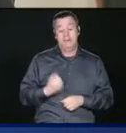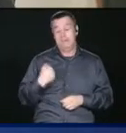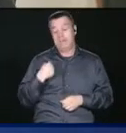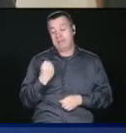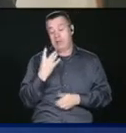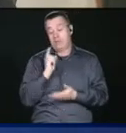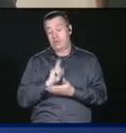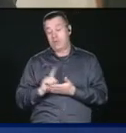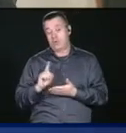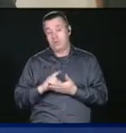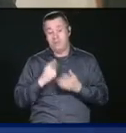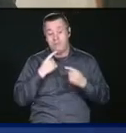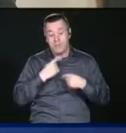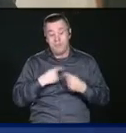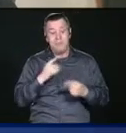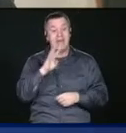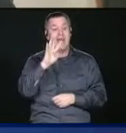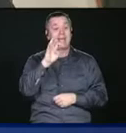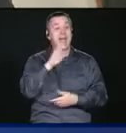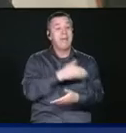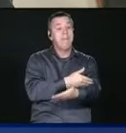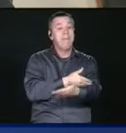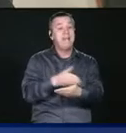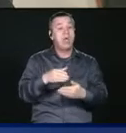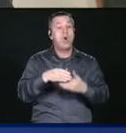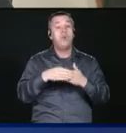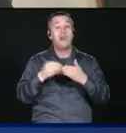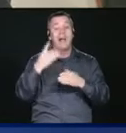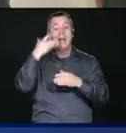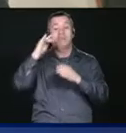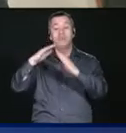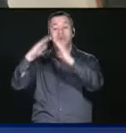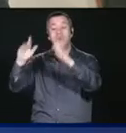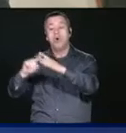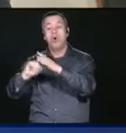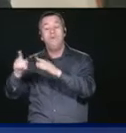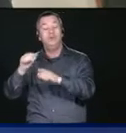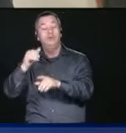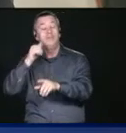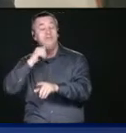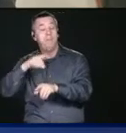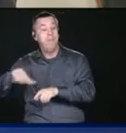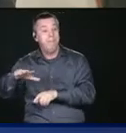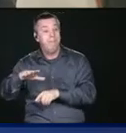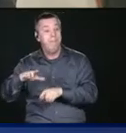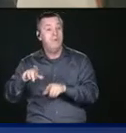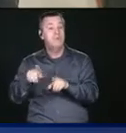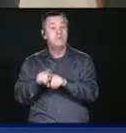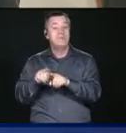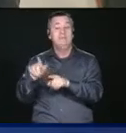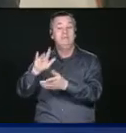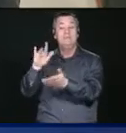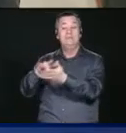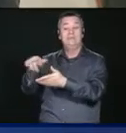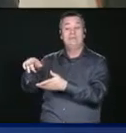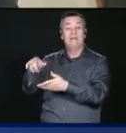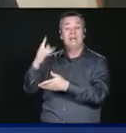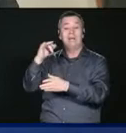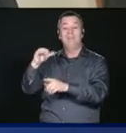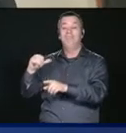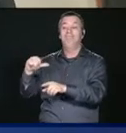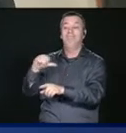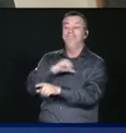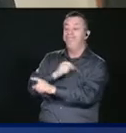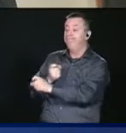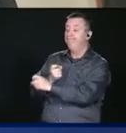avons annoncé 40 millions de dollars pour les centres d'aide aux femmes victimes d'agressions sexuelles et pour les femmes